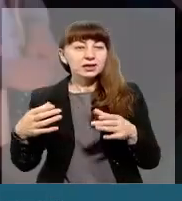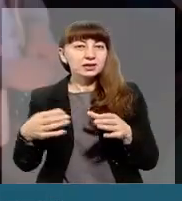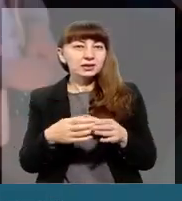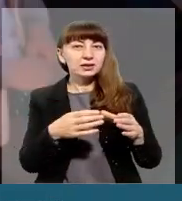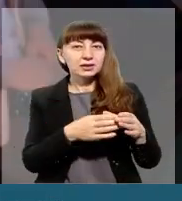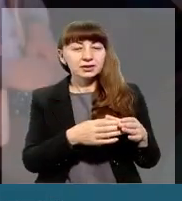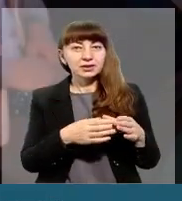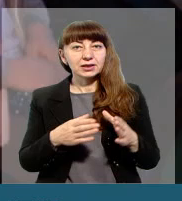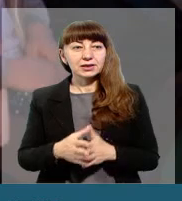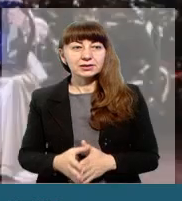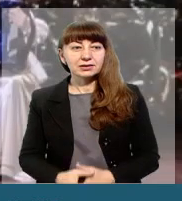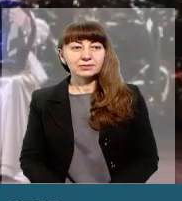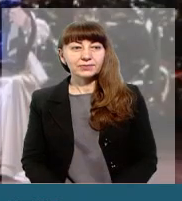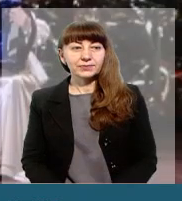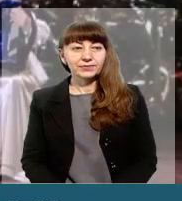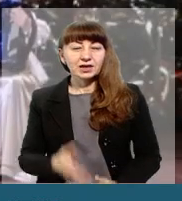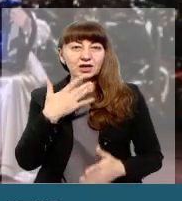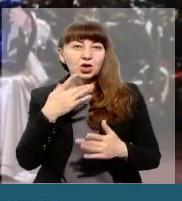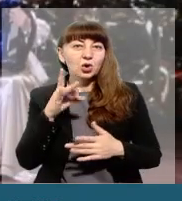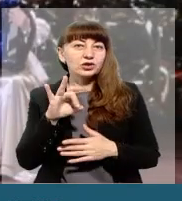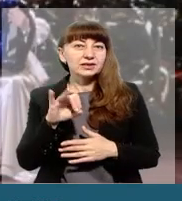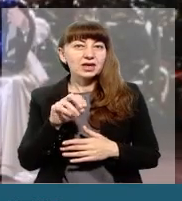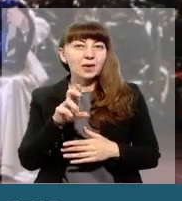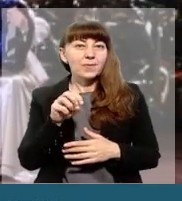вокально-инструментальные и народные ансамбли.